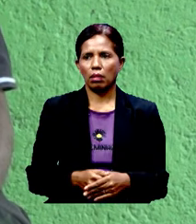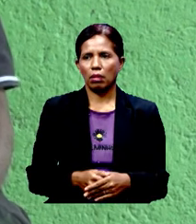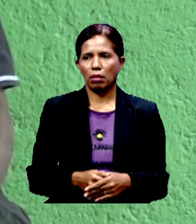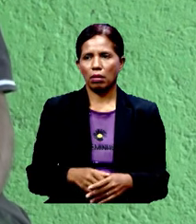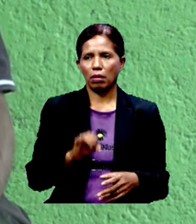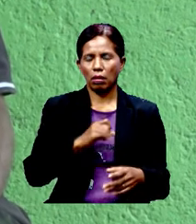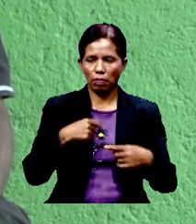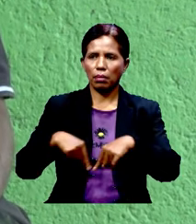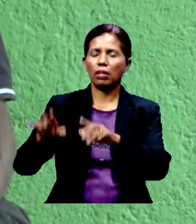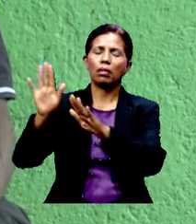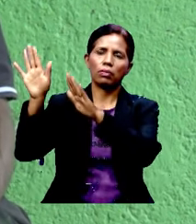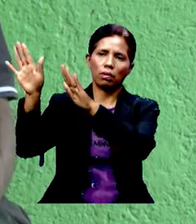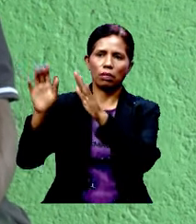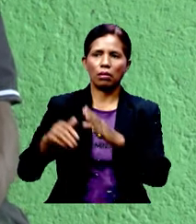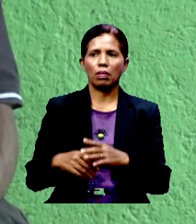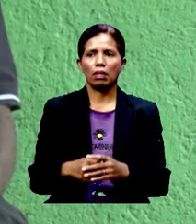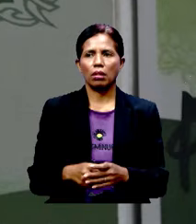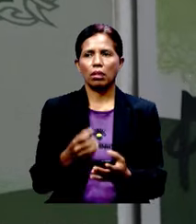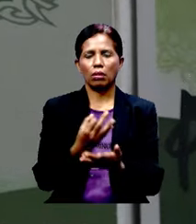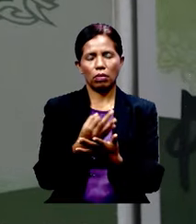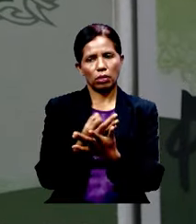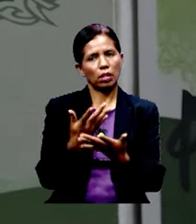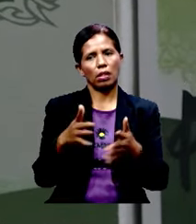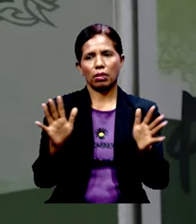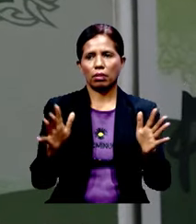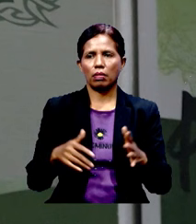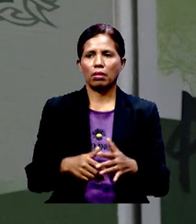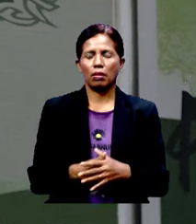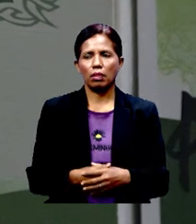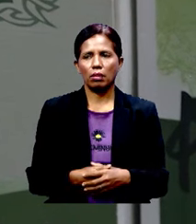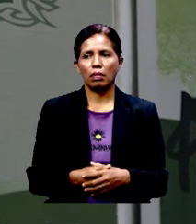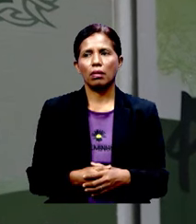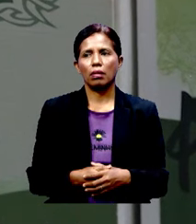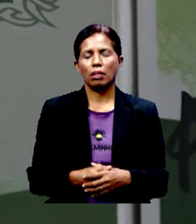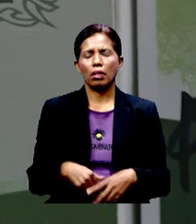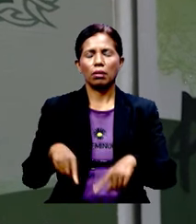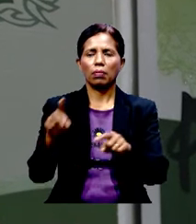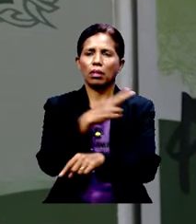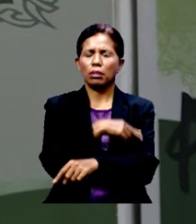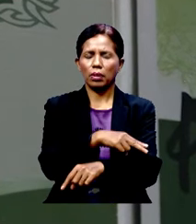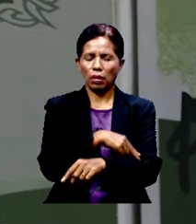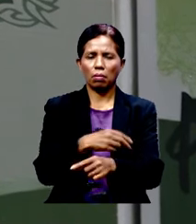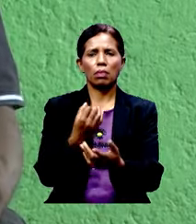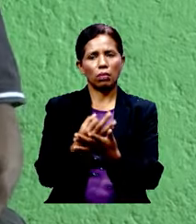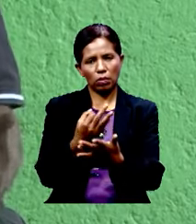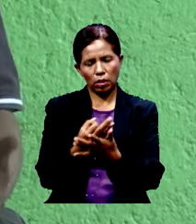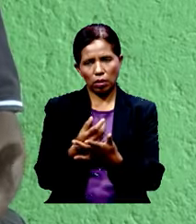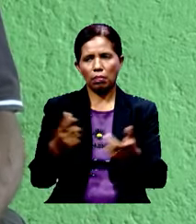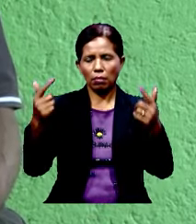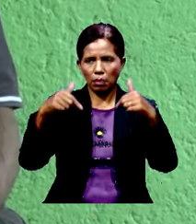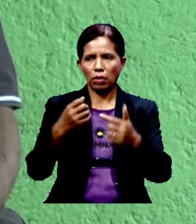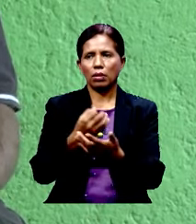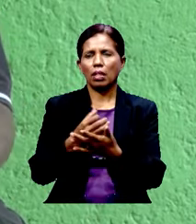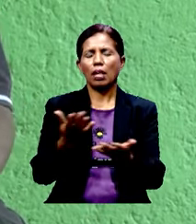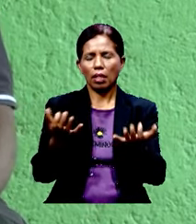bate fo di tono kawasan laya na atwa hospital mas osan omai mas osan akarahan